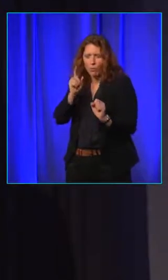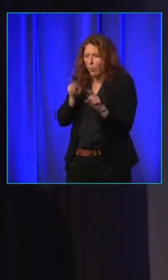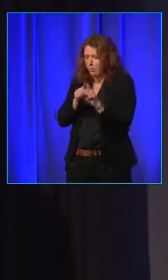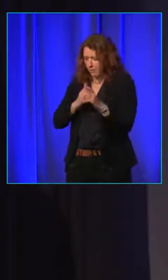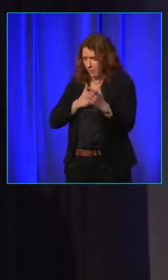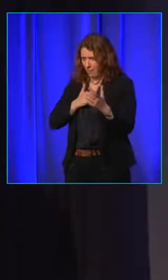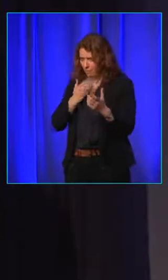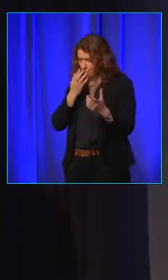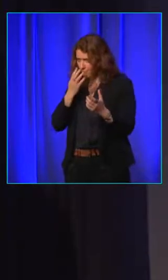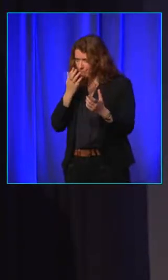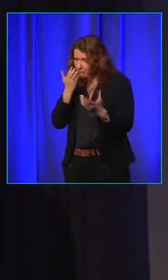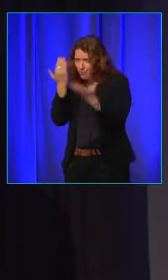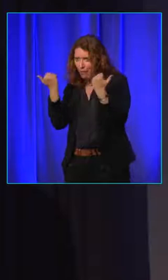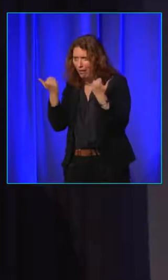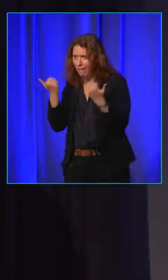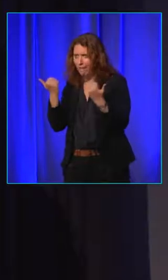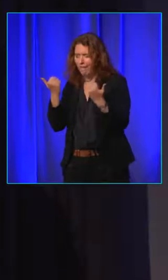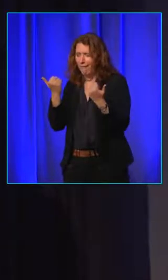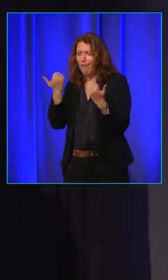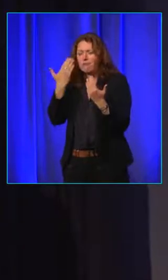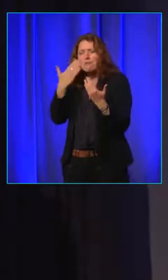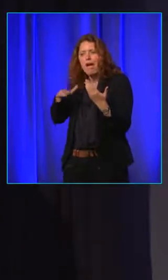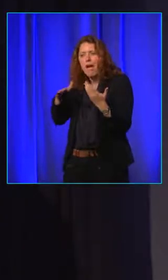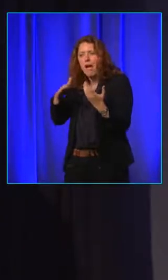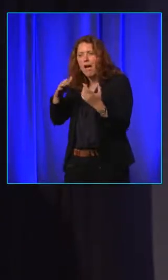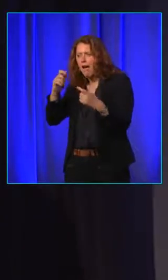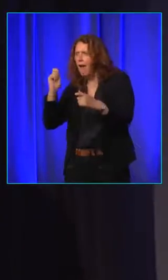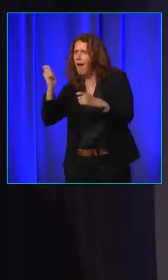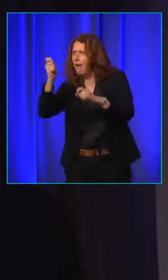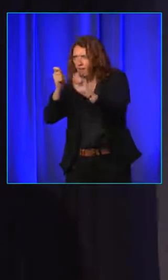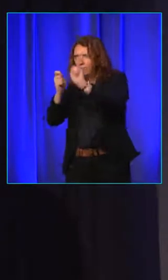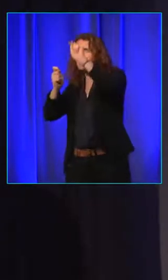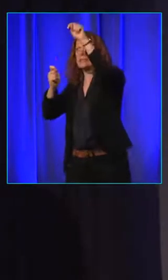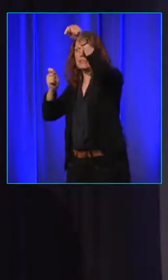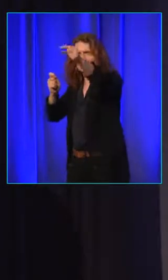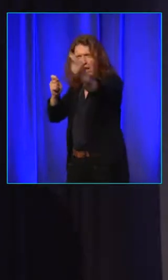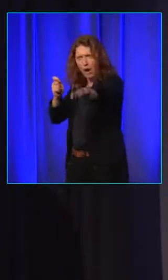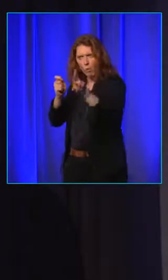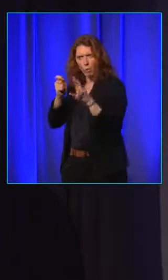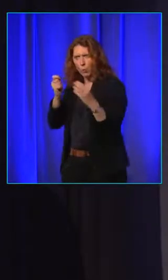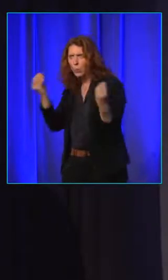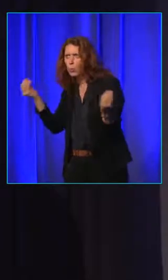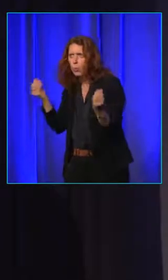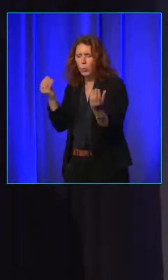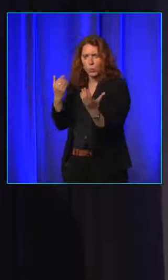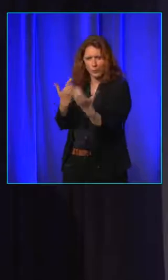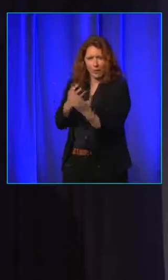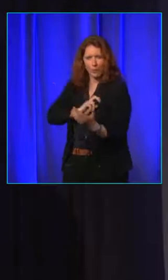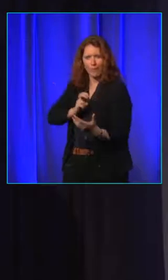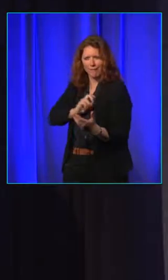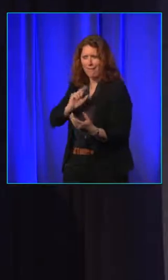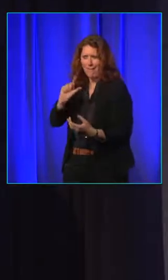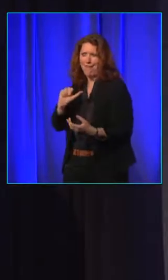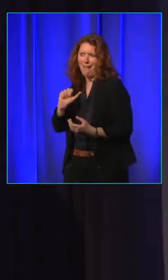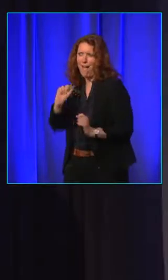mon... Enfin, de savoir qu'un coup va passer, ou où est-ce que mon adversaire va m'envoyer le volant et comment je vais réagir.